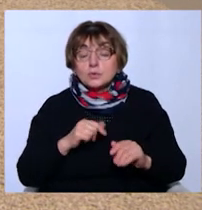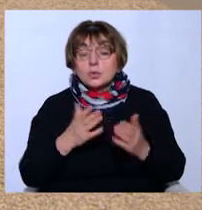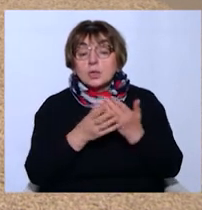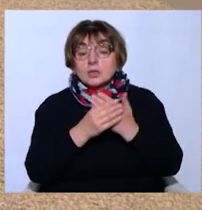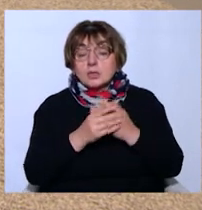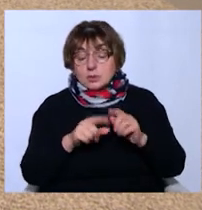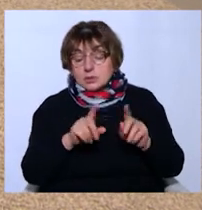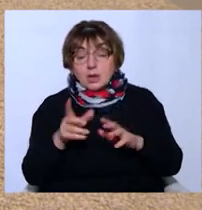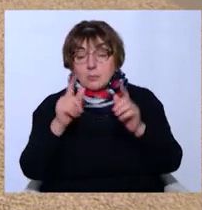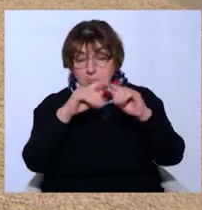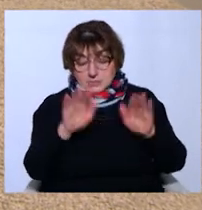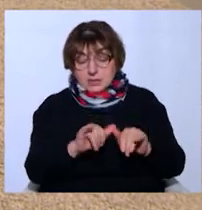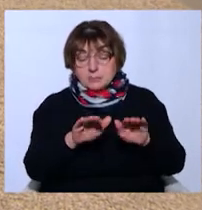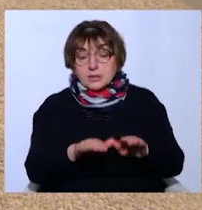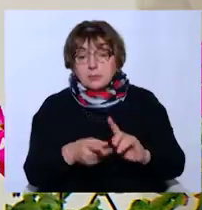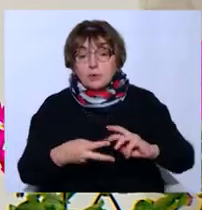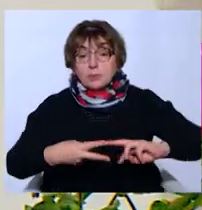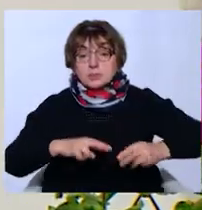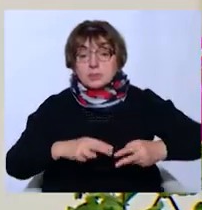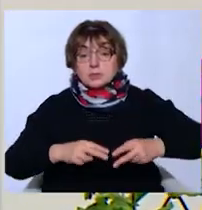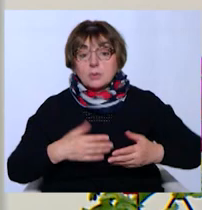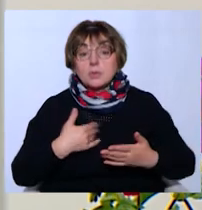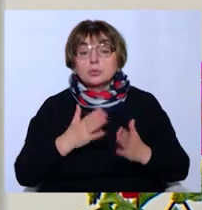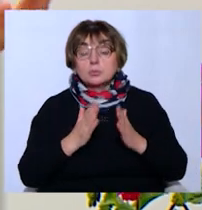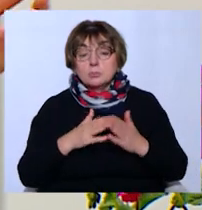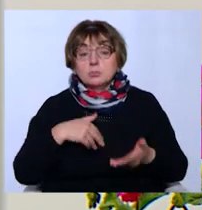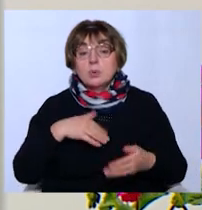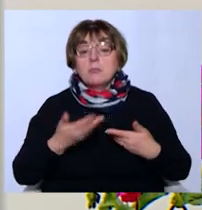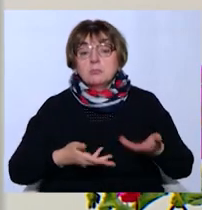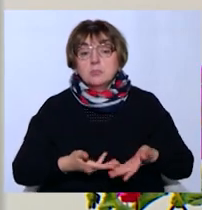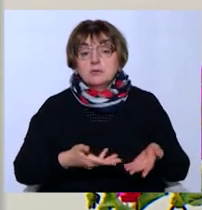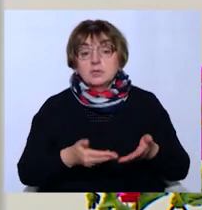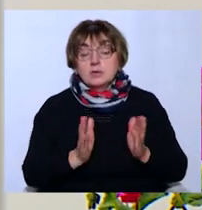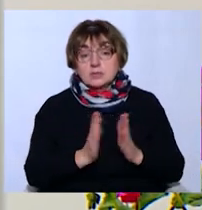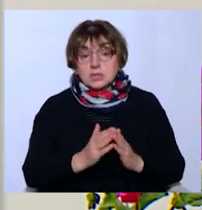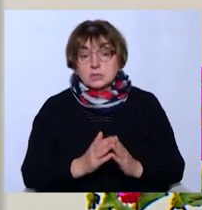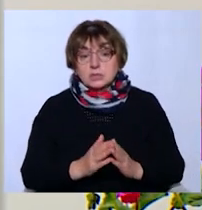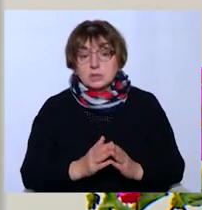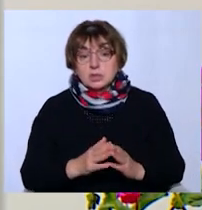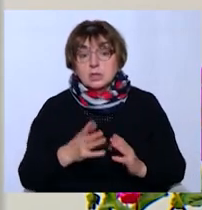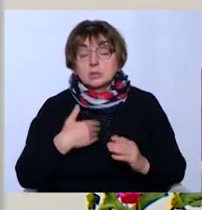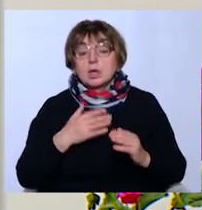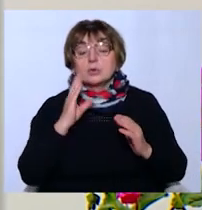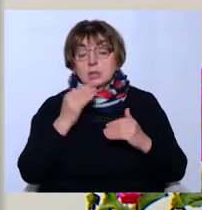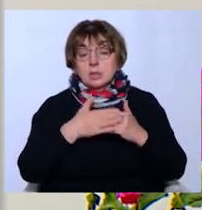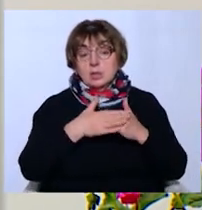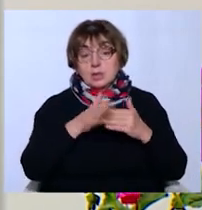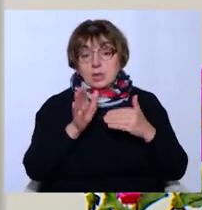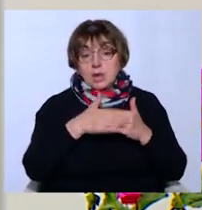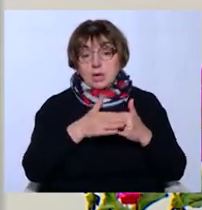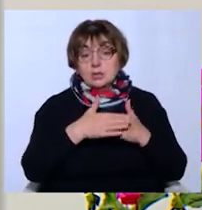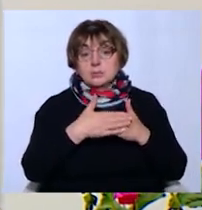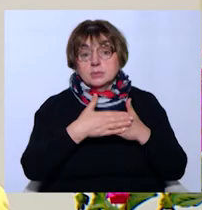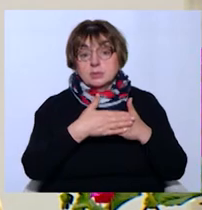მდებარეობას. ბავშვებო, თუ მე მივდივარ სახლში, როდესაც მე მივდივარ სახლში და შევაღებ კარს,